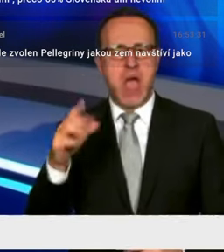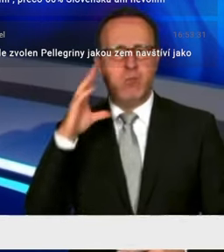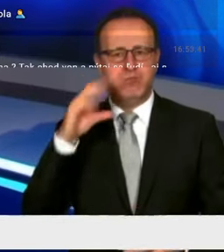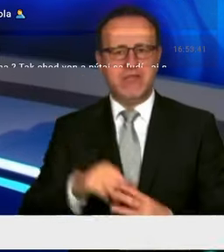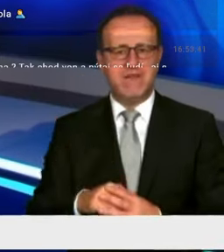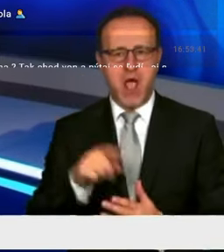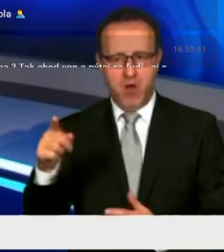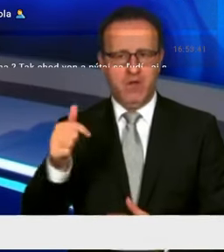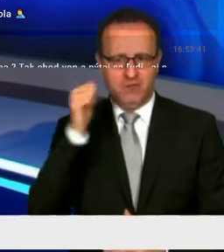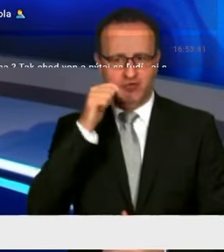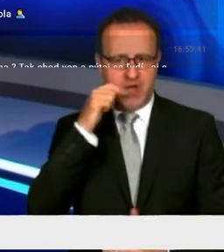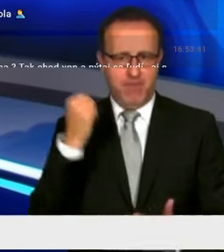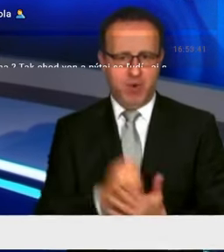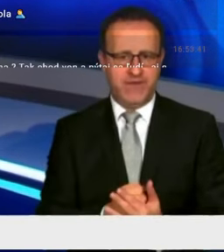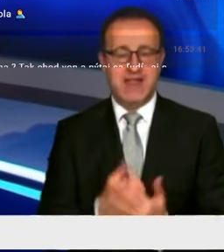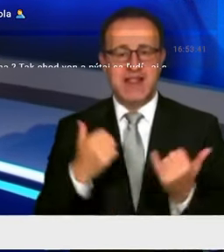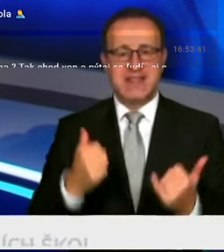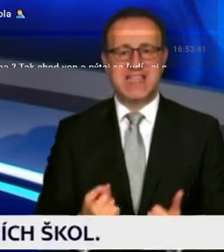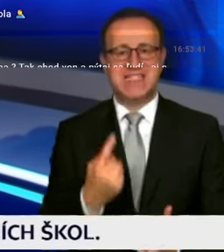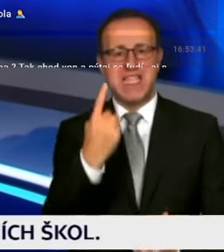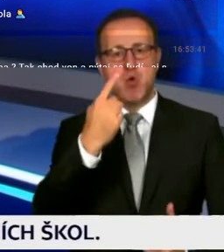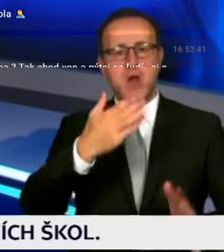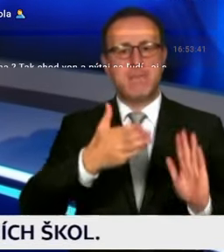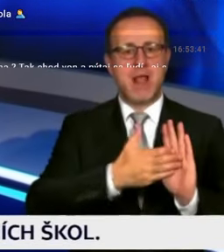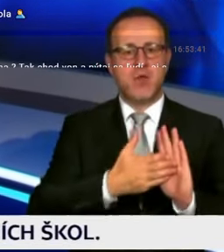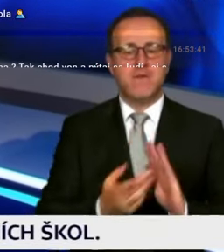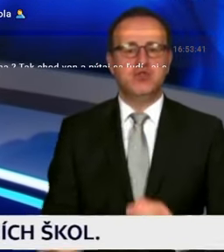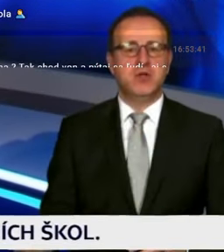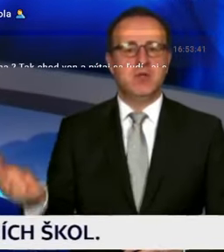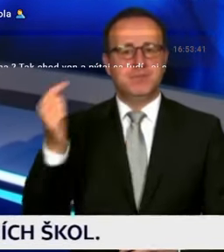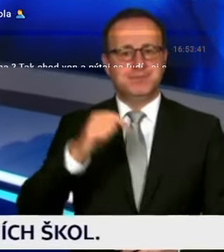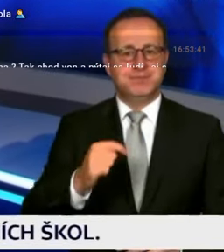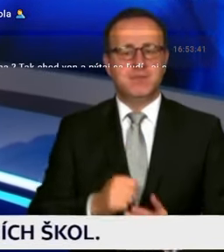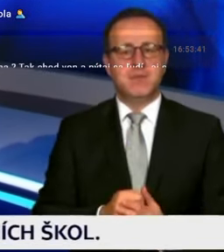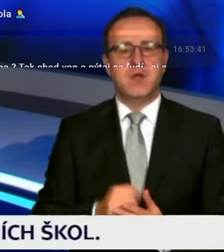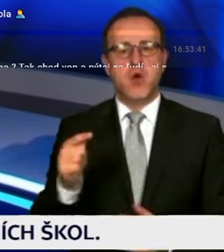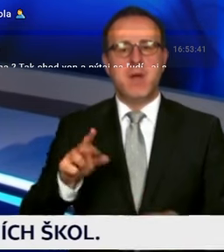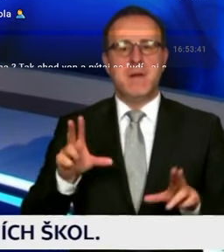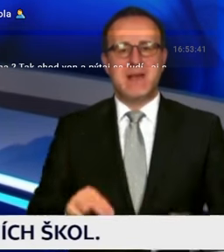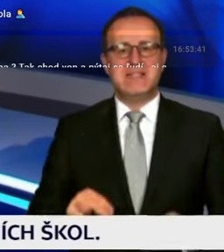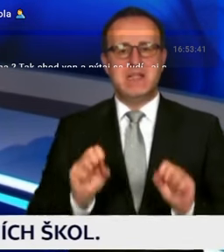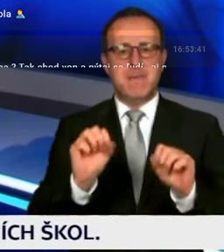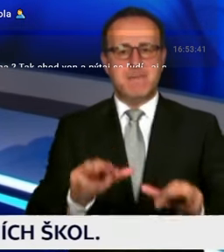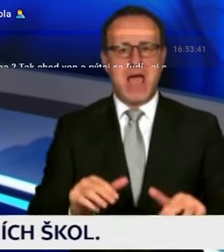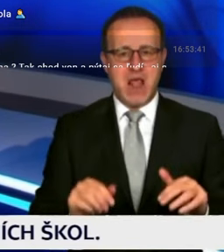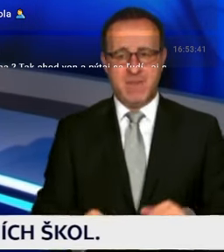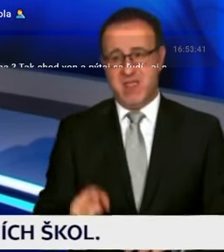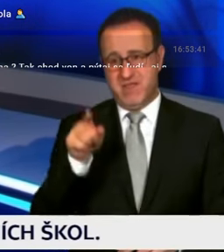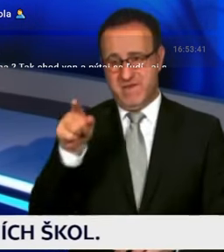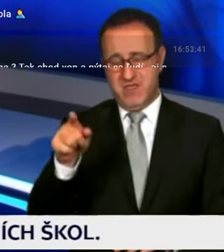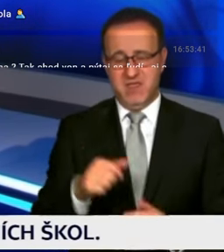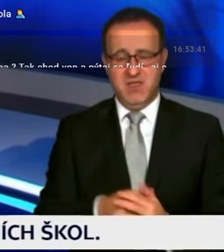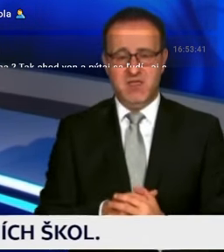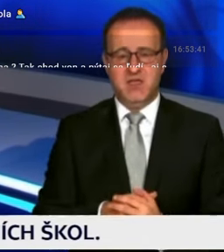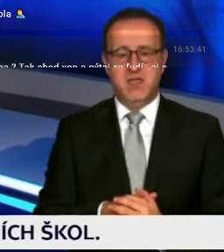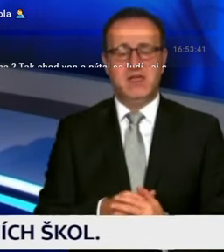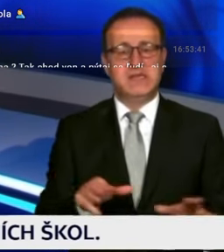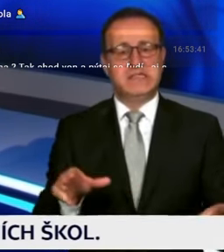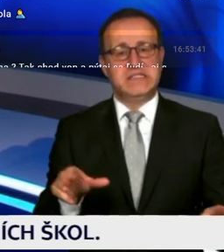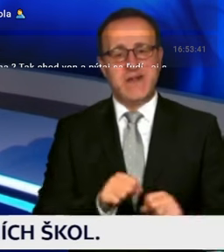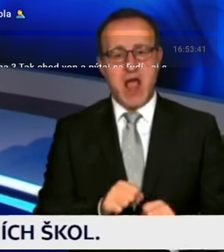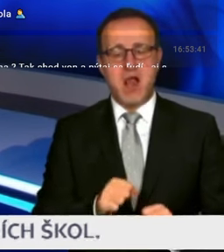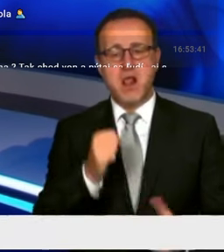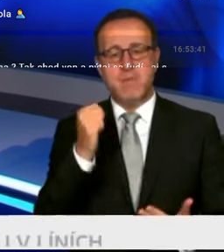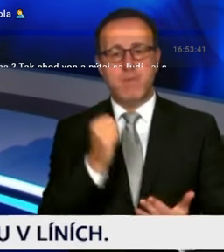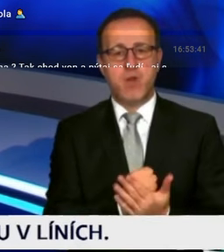eh opäť Igor Matovič prišiel vlastne že z pozície eh predsedu parlamentu eh ste eh nejak schválili alebo teda